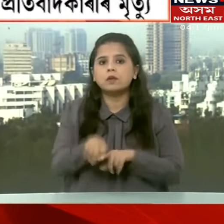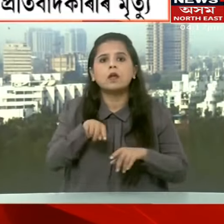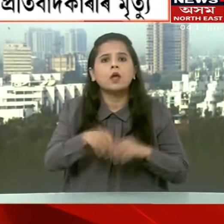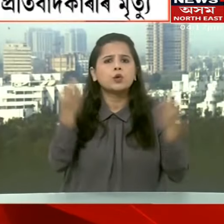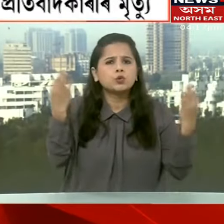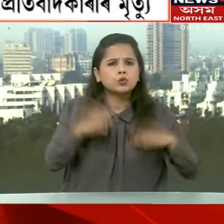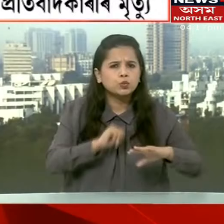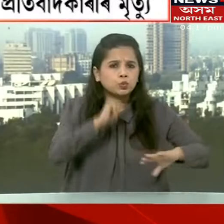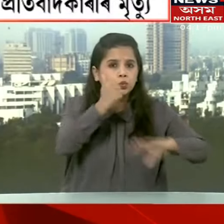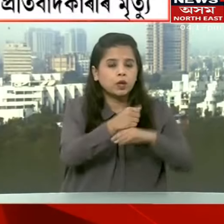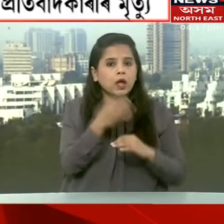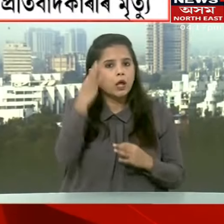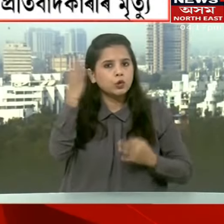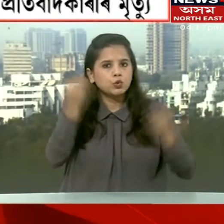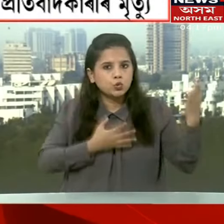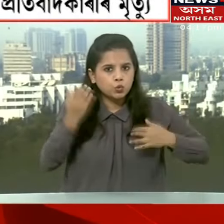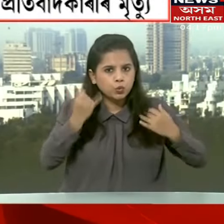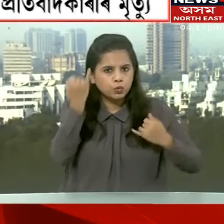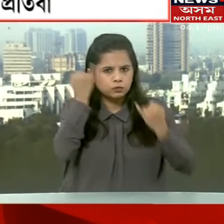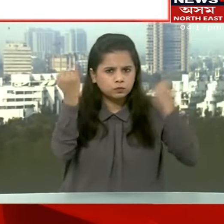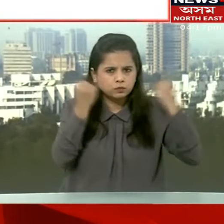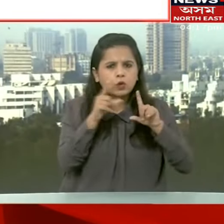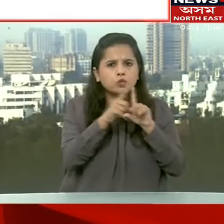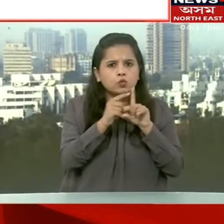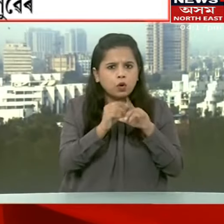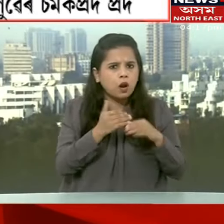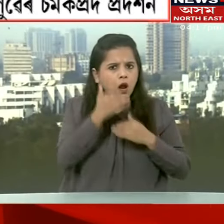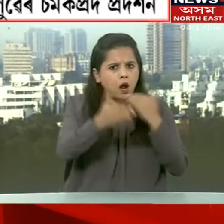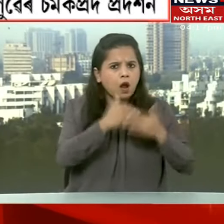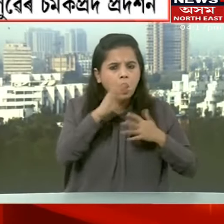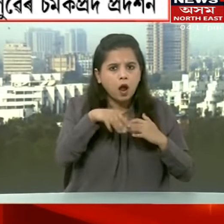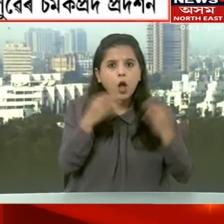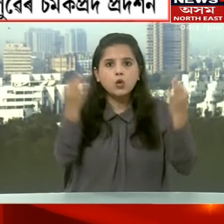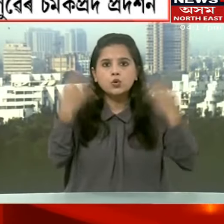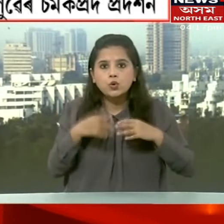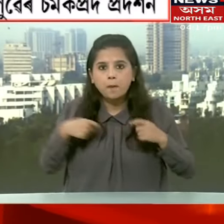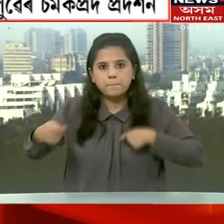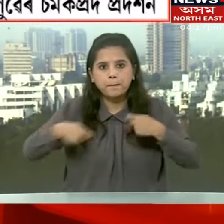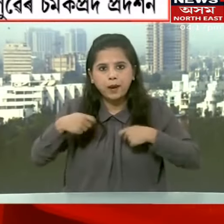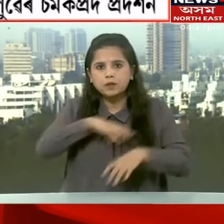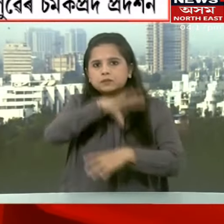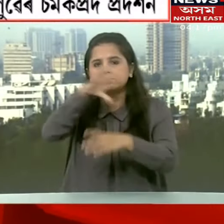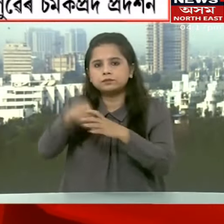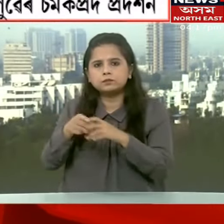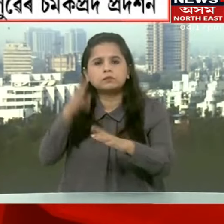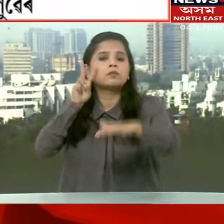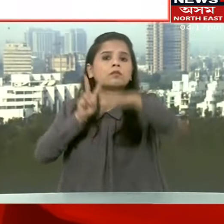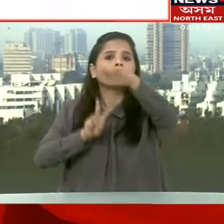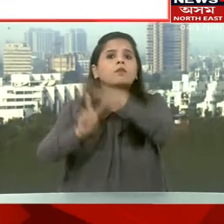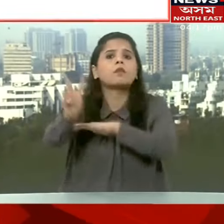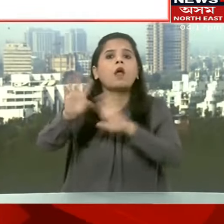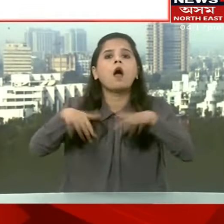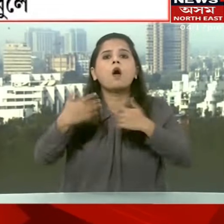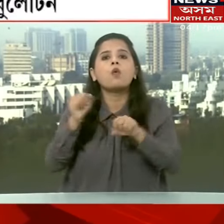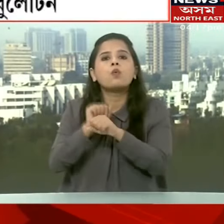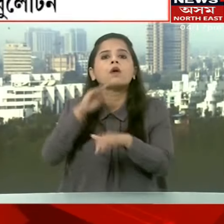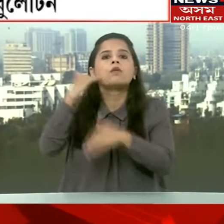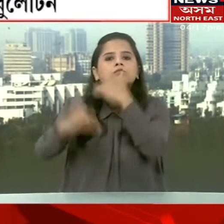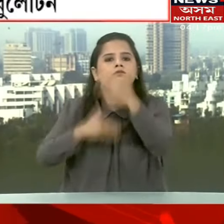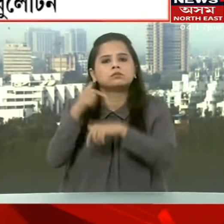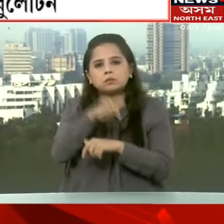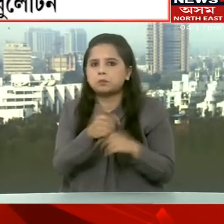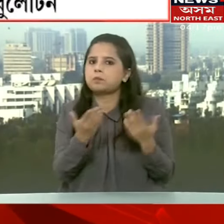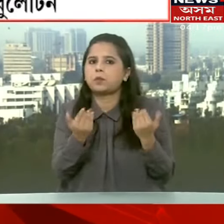नवीन अवधारणाओं के प्रति अधिक उन्मुख बनाने और नए उद्यमियों में रचनात्मक दृष्टिकोण विकसित करने में ये सहायक